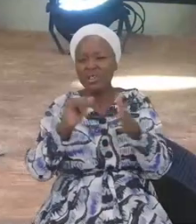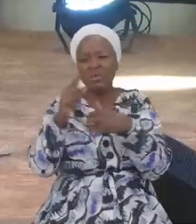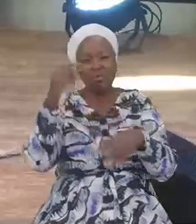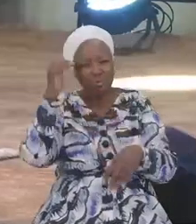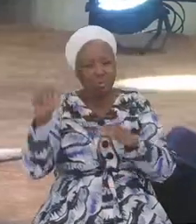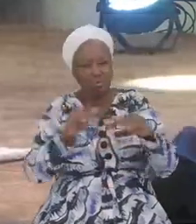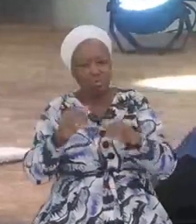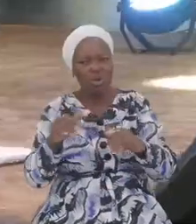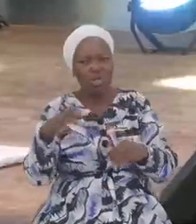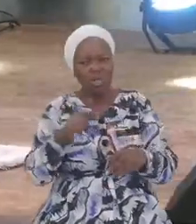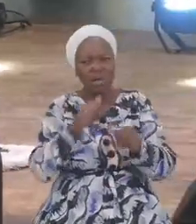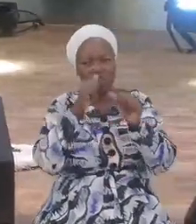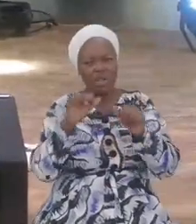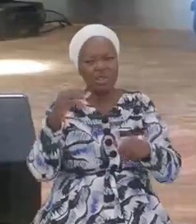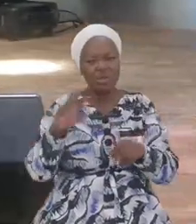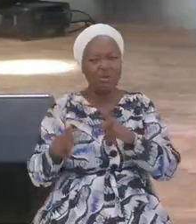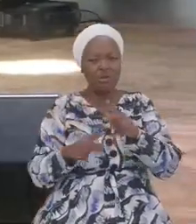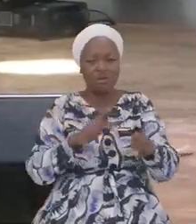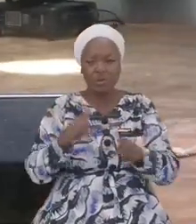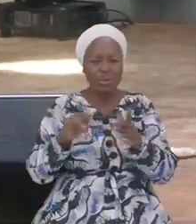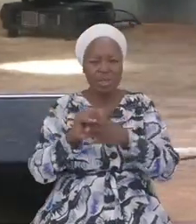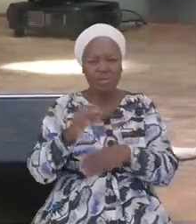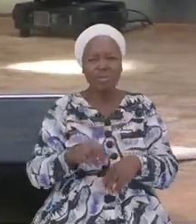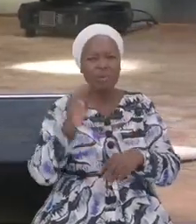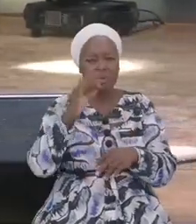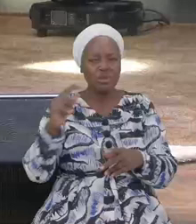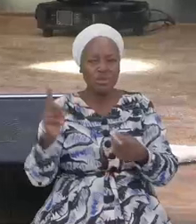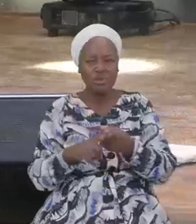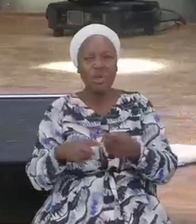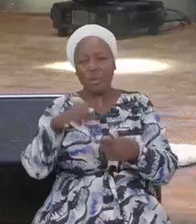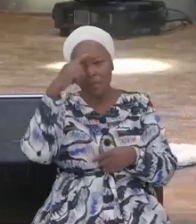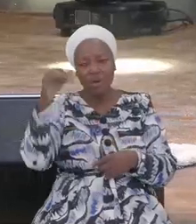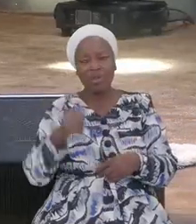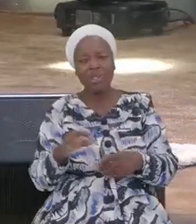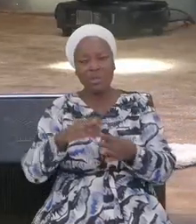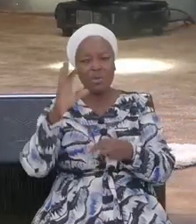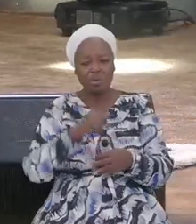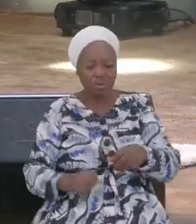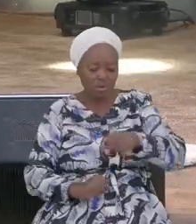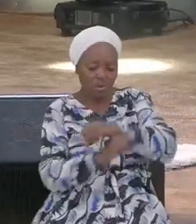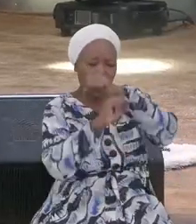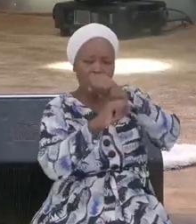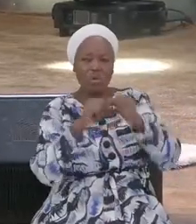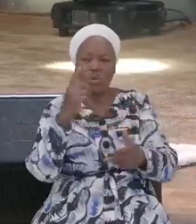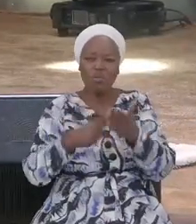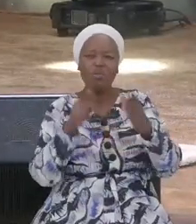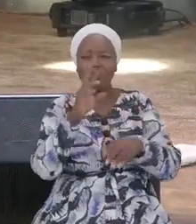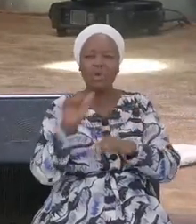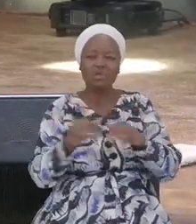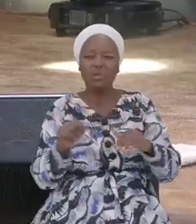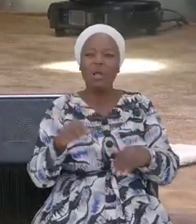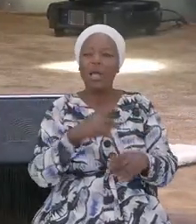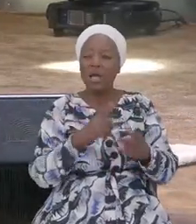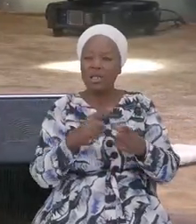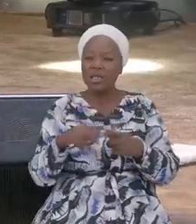Vos bénédictions pour les gens que vous servez, vous prêchez. L'Esprit de Dieu va soutenir ce que vous faites. La puissance va